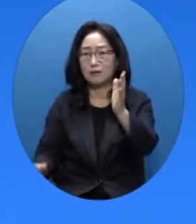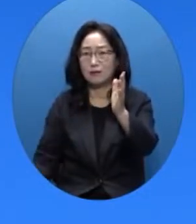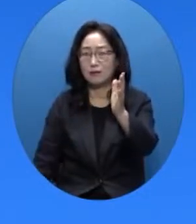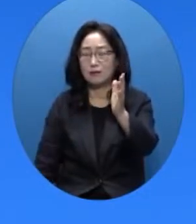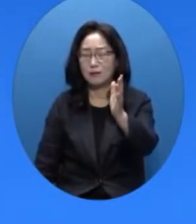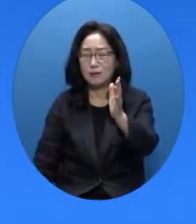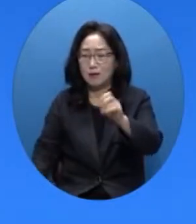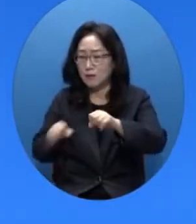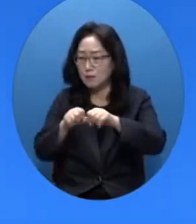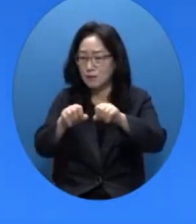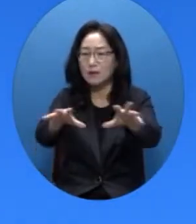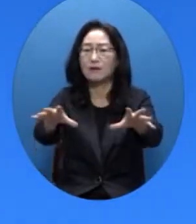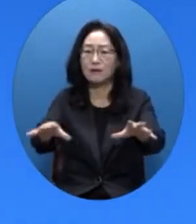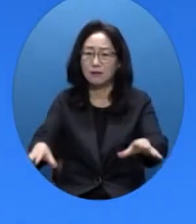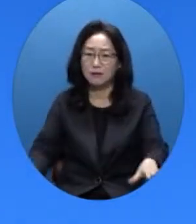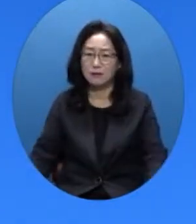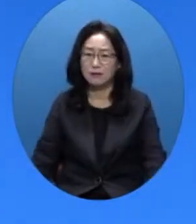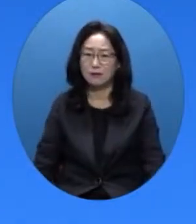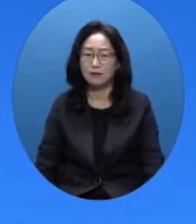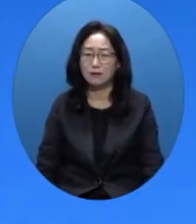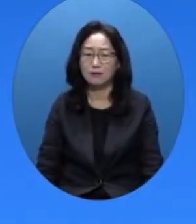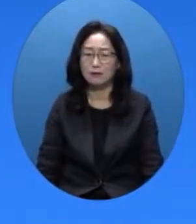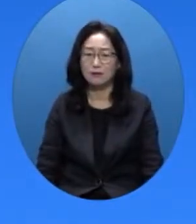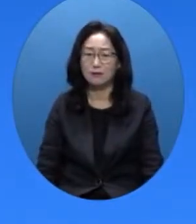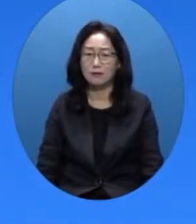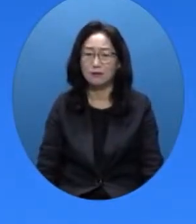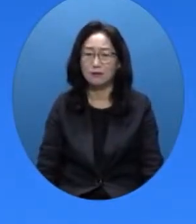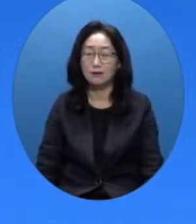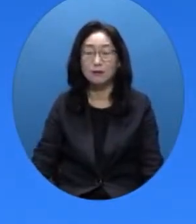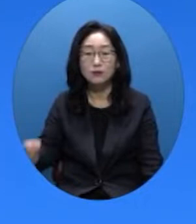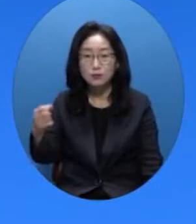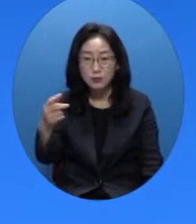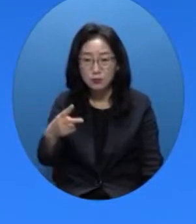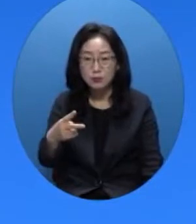전파되고 있습니다 또